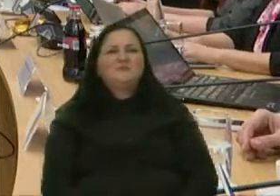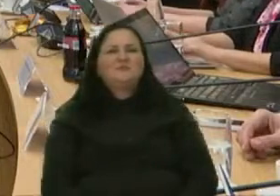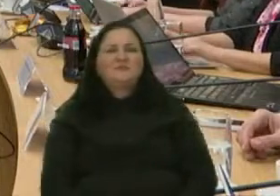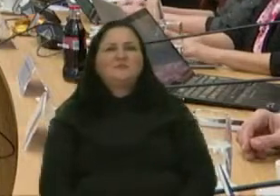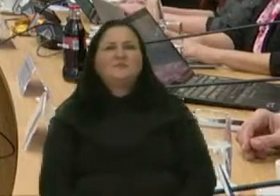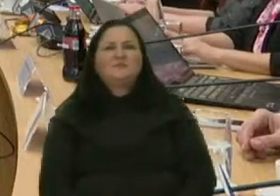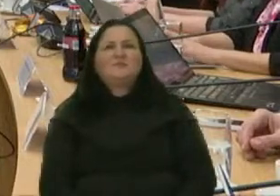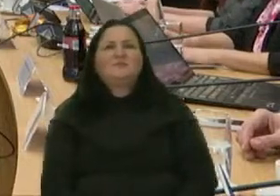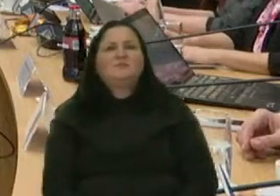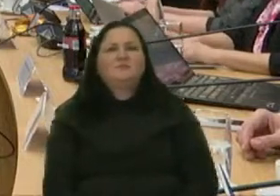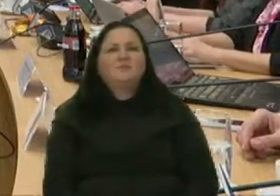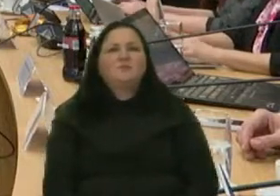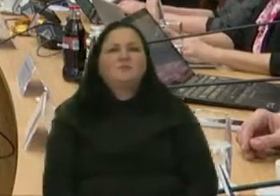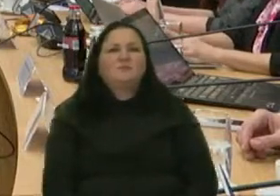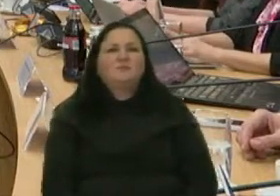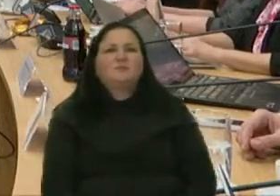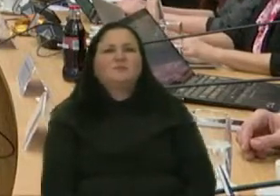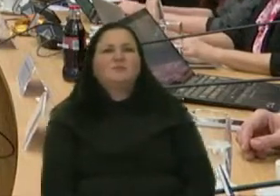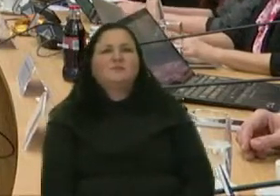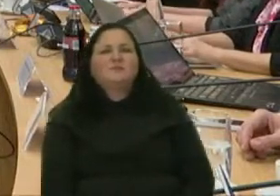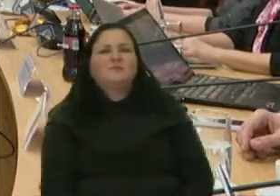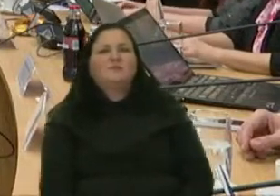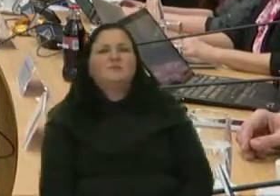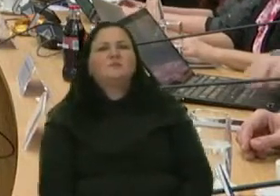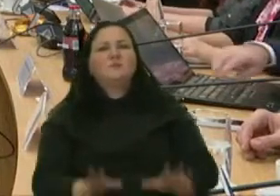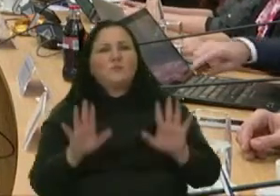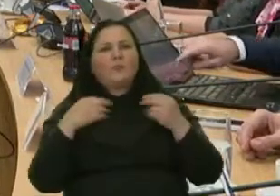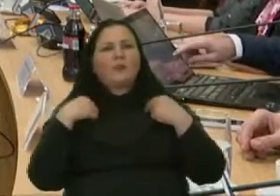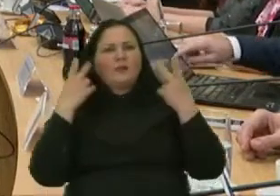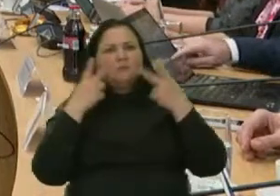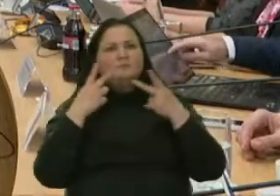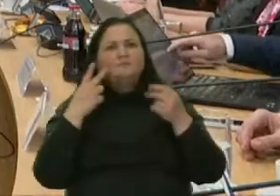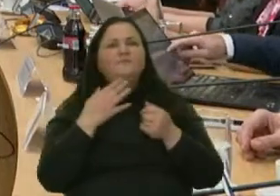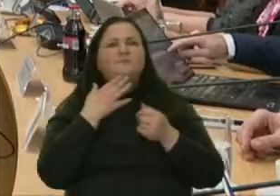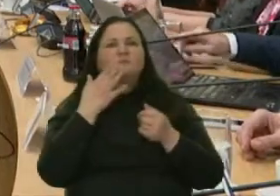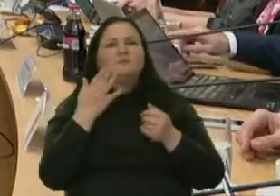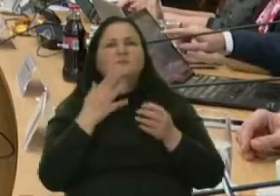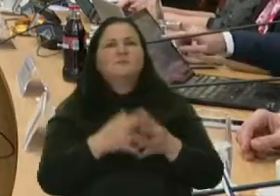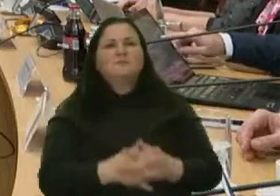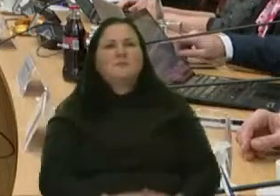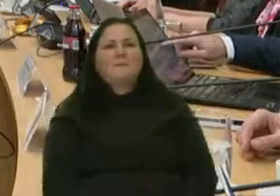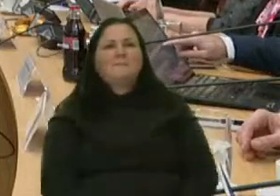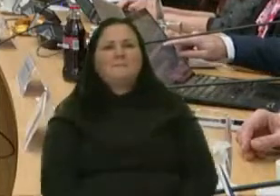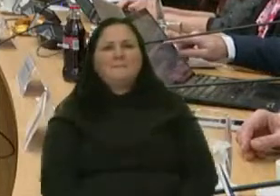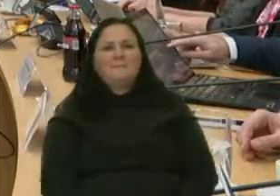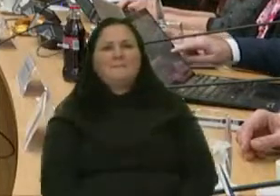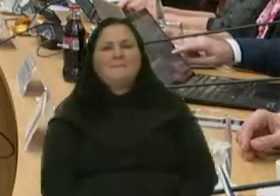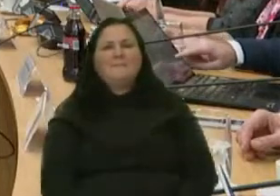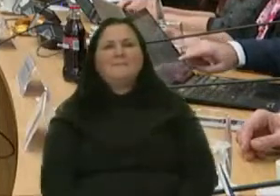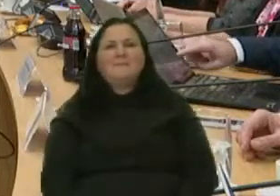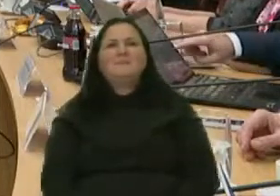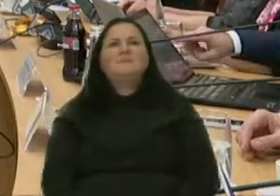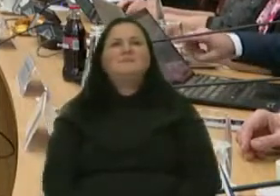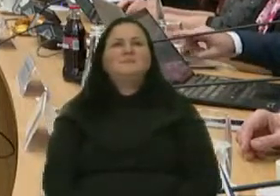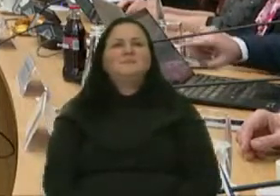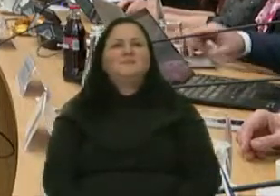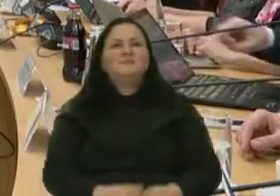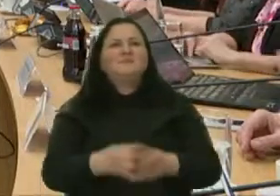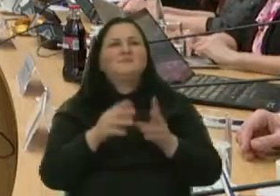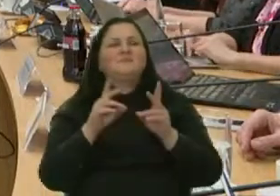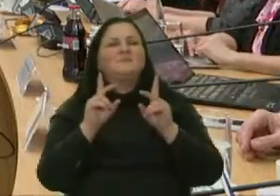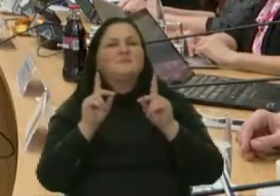urme să formulez un amend am ridicat mâna Mulțumesc atunci amendamentul renunț deocamdată la el